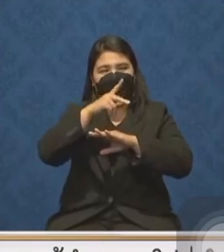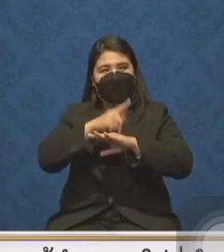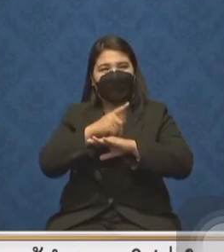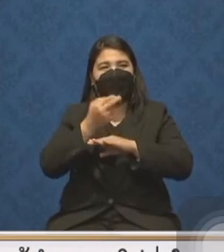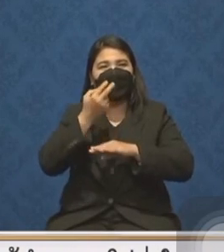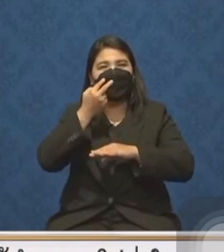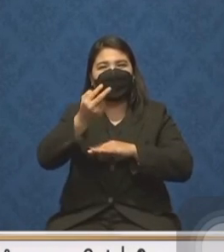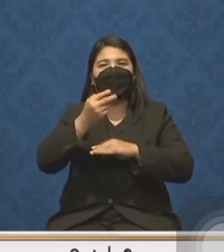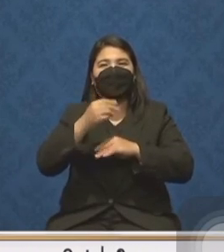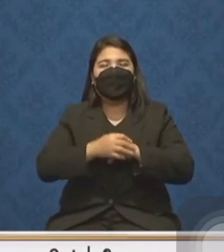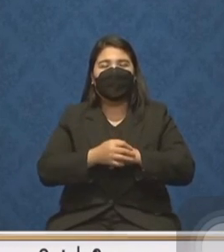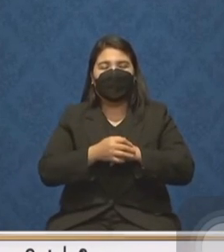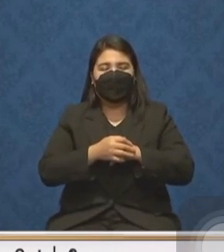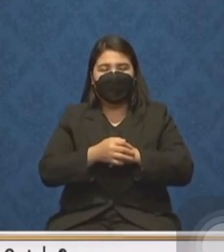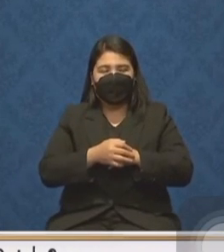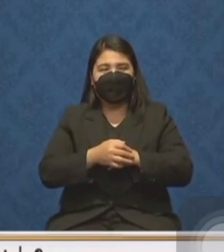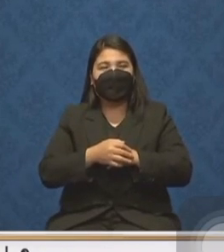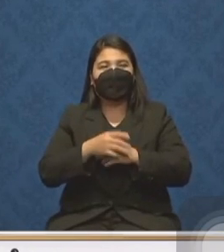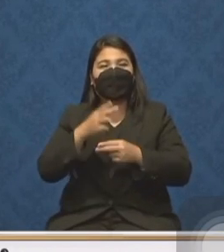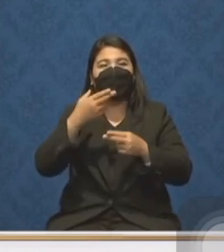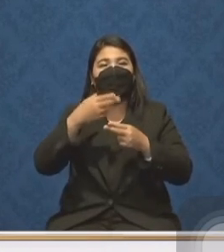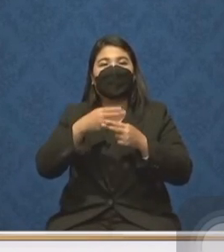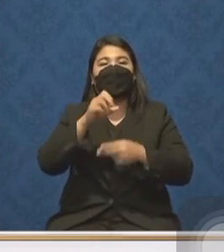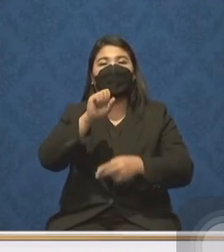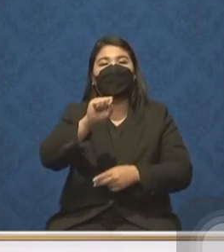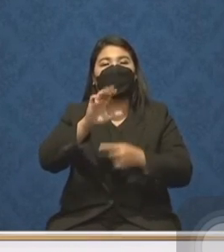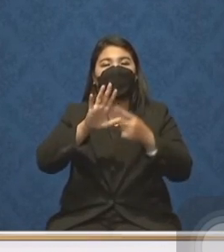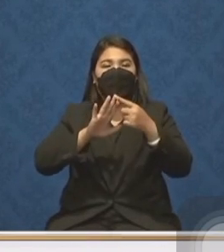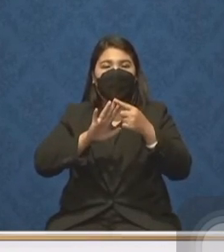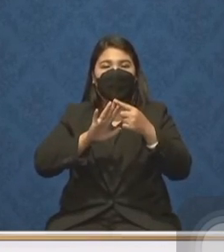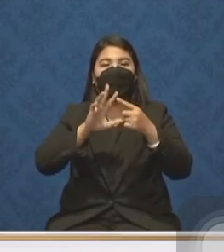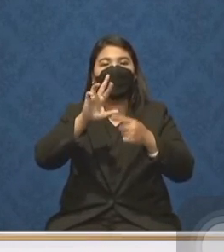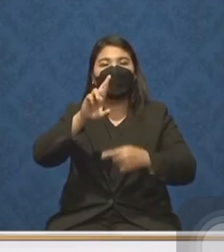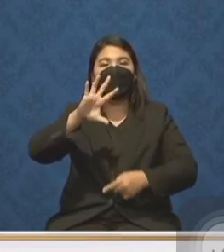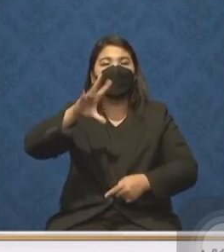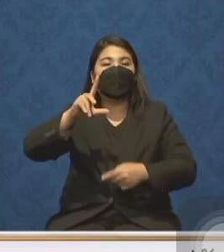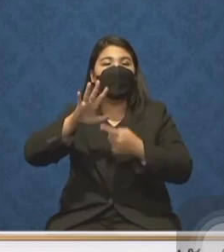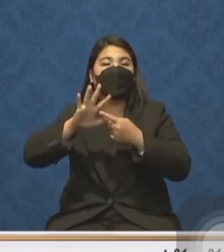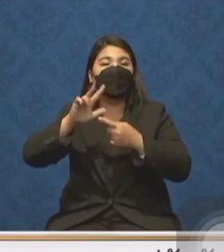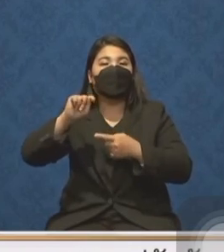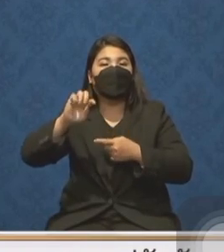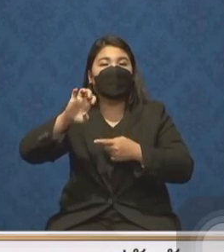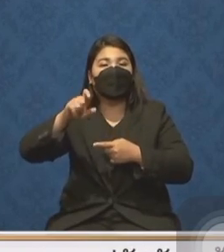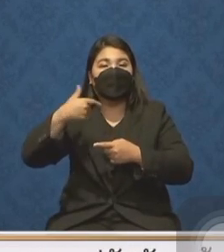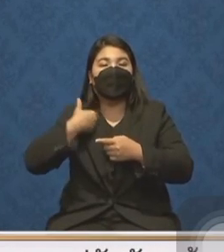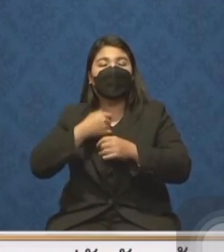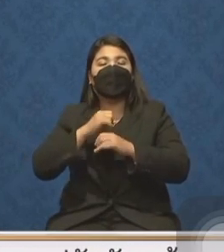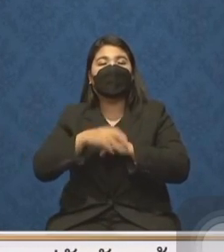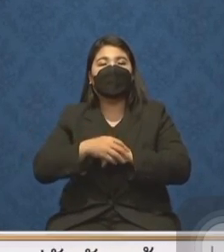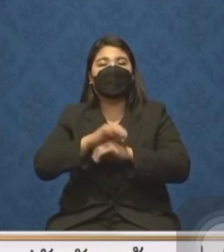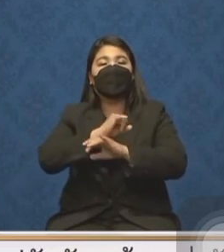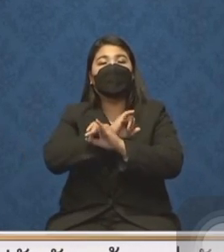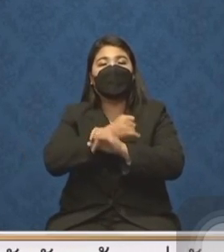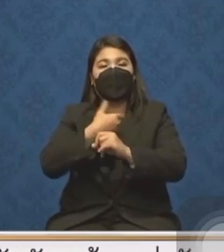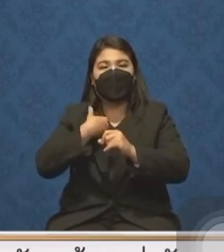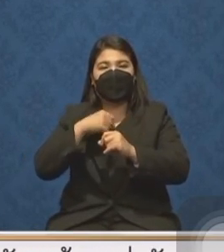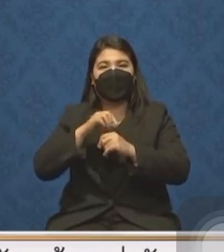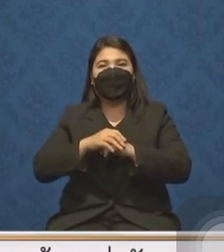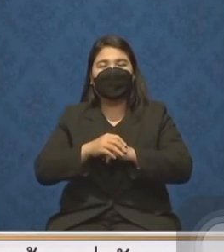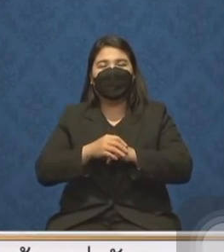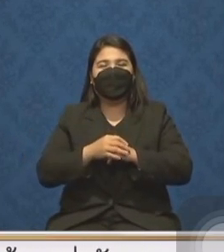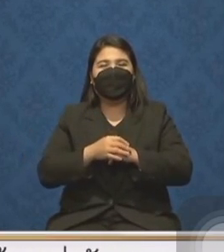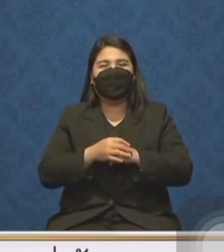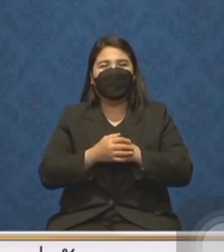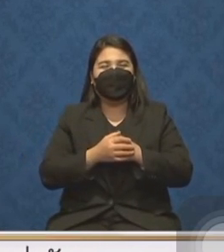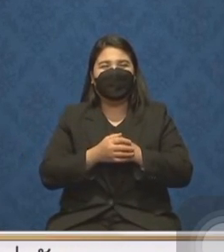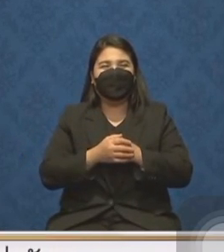ผมสุรชาติเทียนทองสมาชิกสภาผู้แทนราษฎรกรุงเทพมหานครจตุจักรหลักสี่พรรคเพื่อไทยครับท่านประธานครับ